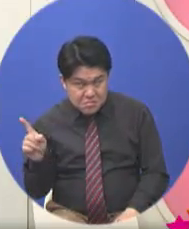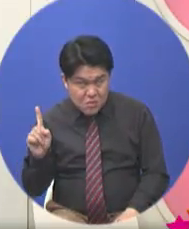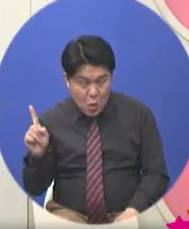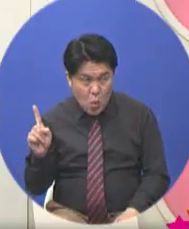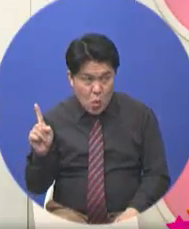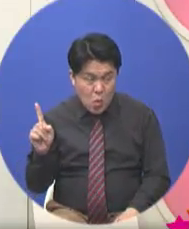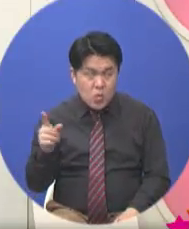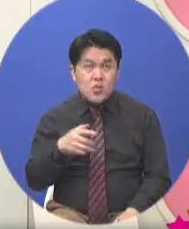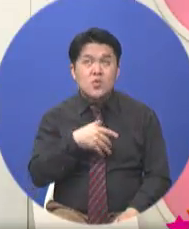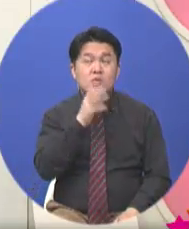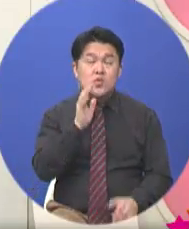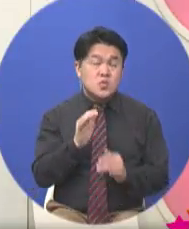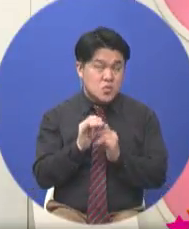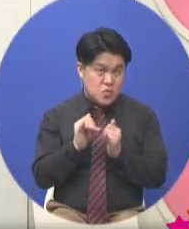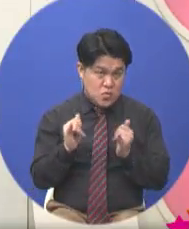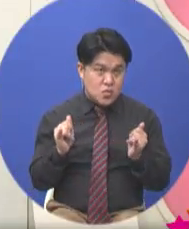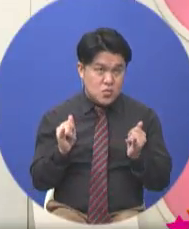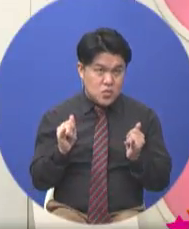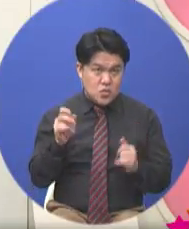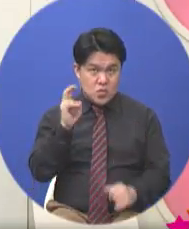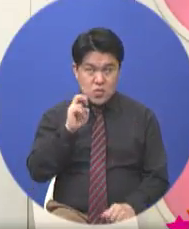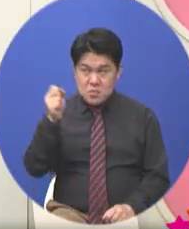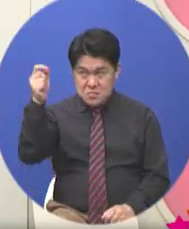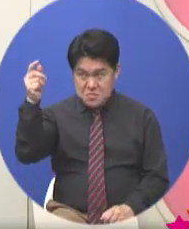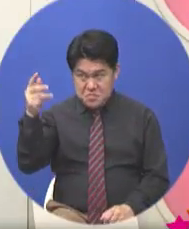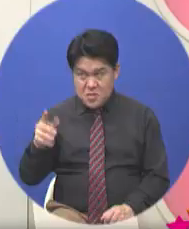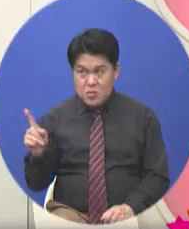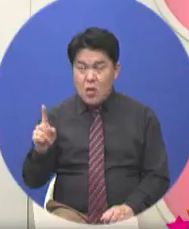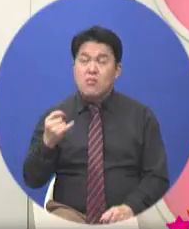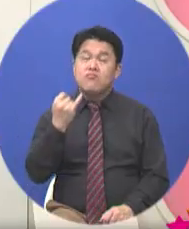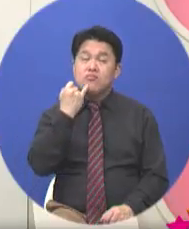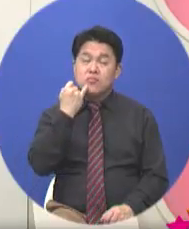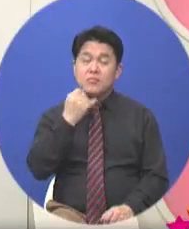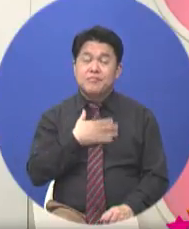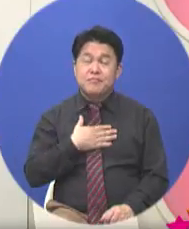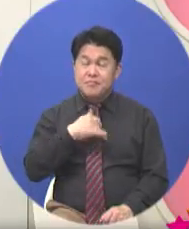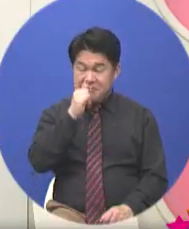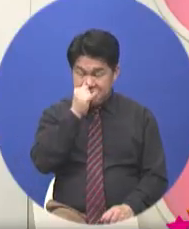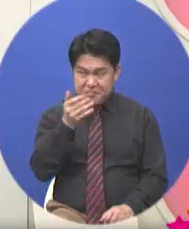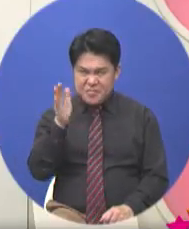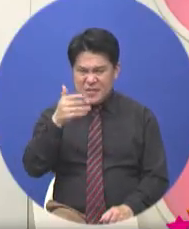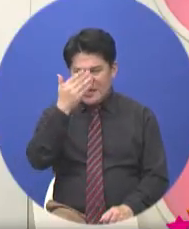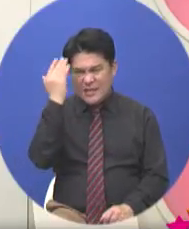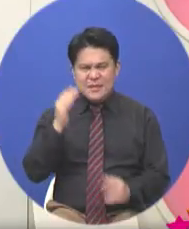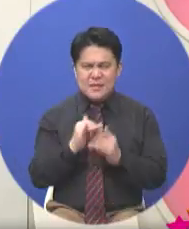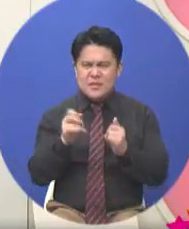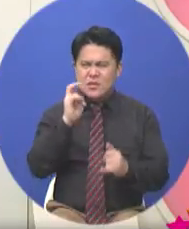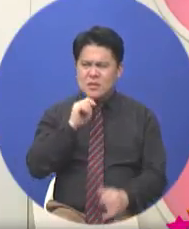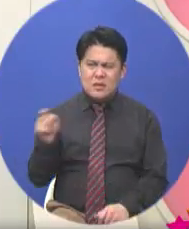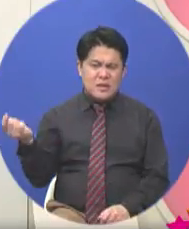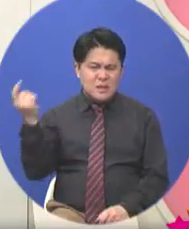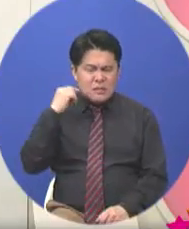그래도 나이 들은 분들 그 노래는 그래도 그런 감정이 좀 있어요. 근데 이게 젊은이들 노래는 도대체 난 모르겠더라.